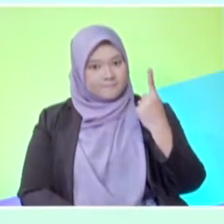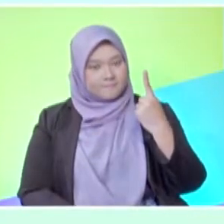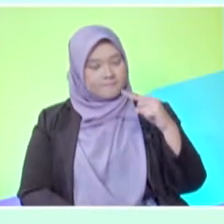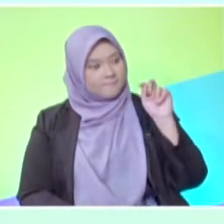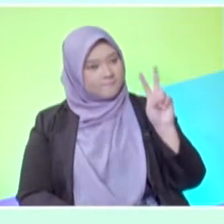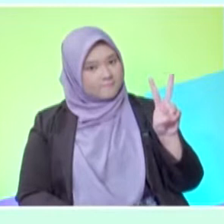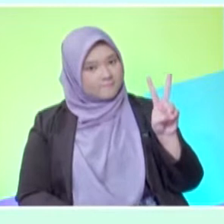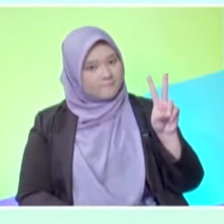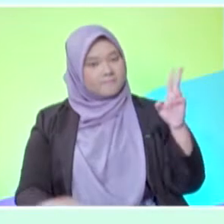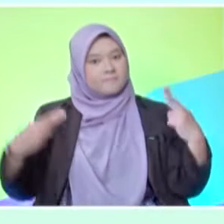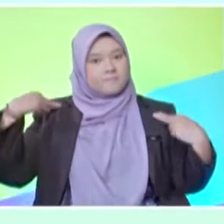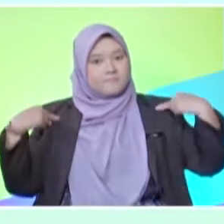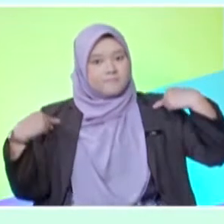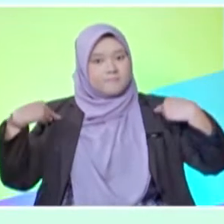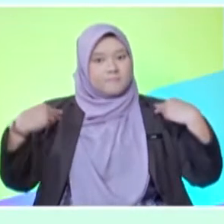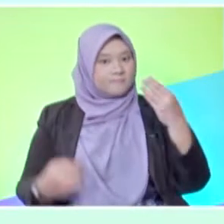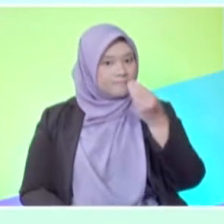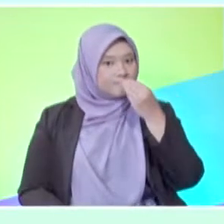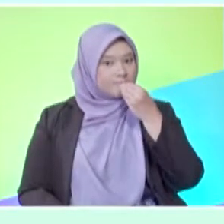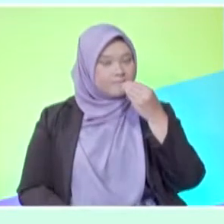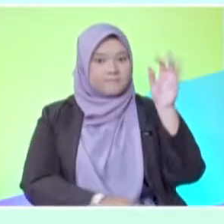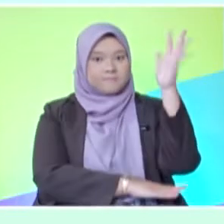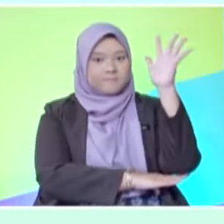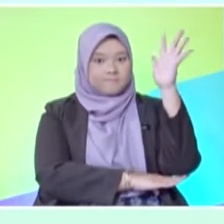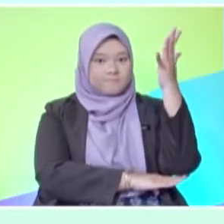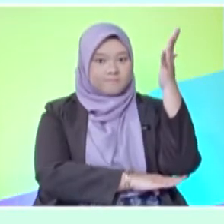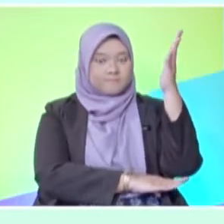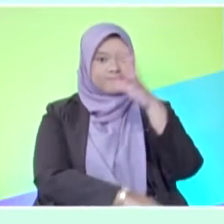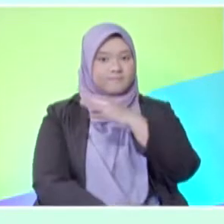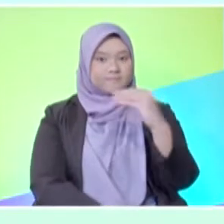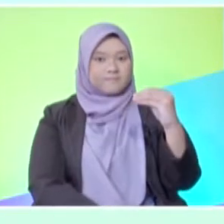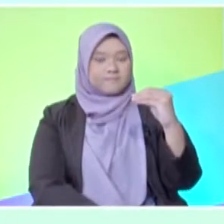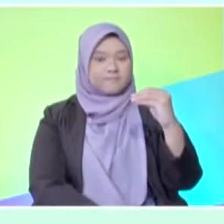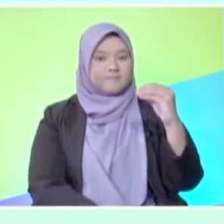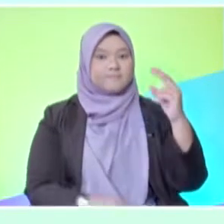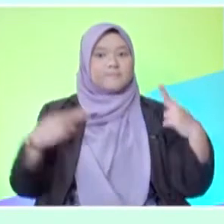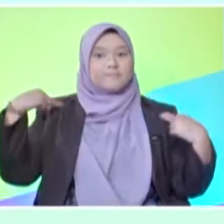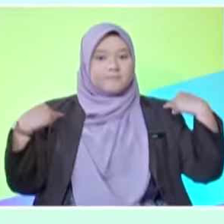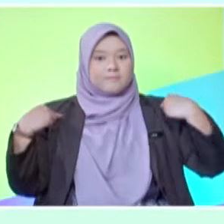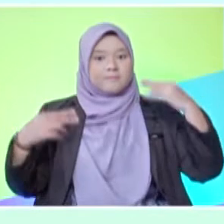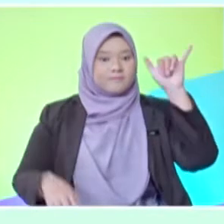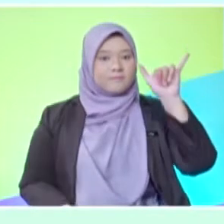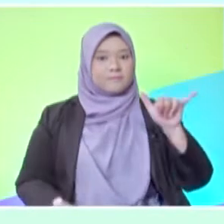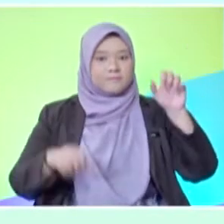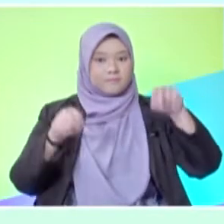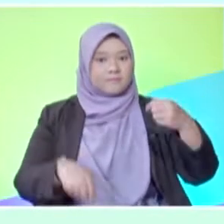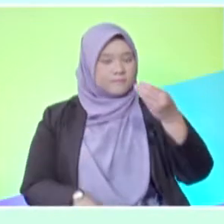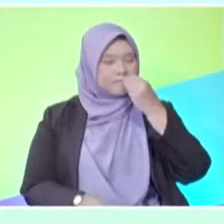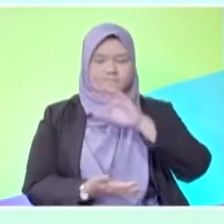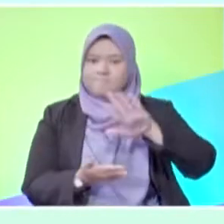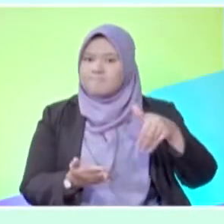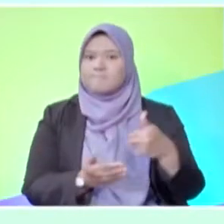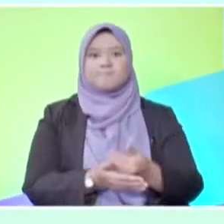tumbuh-tumbuhan dan yang ketiga Haiwan yang makan daging dan tumbuhan yaitu